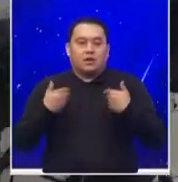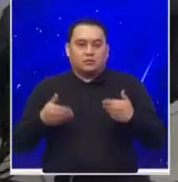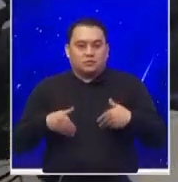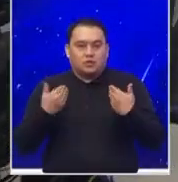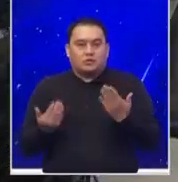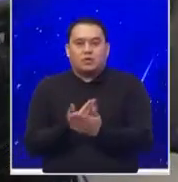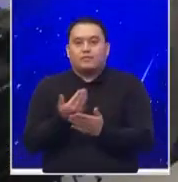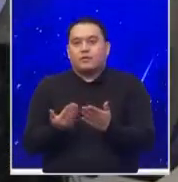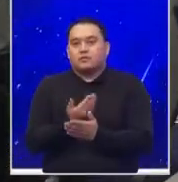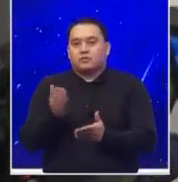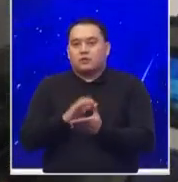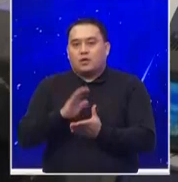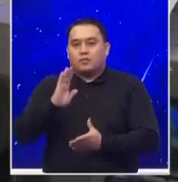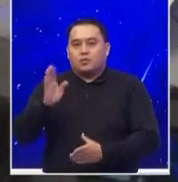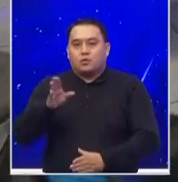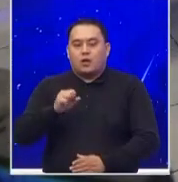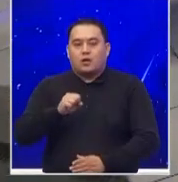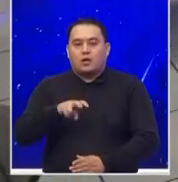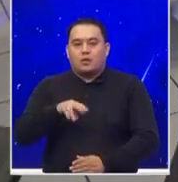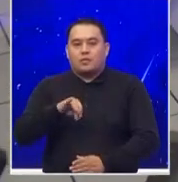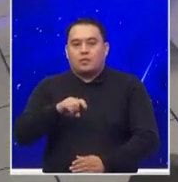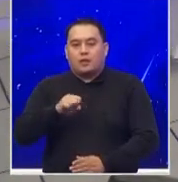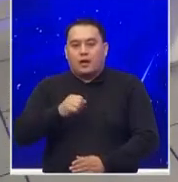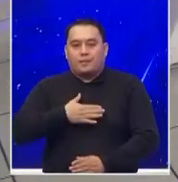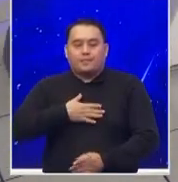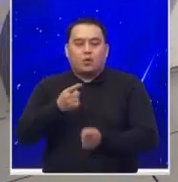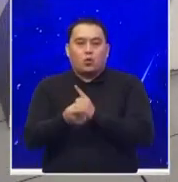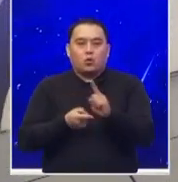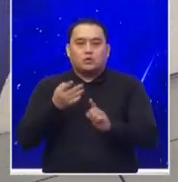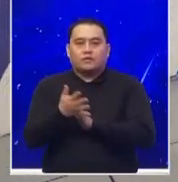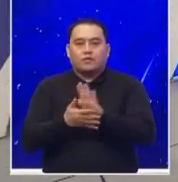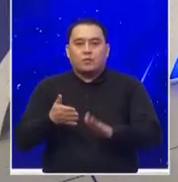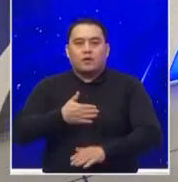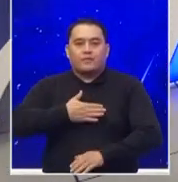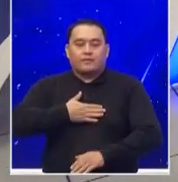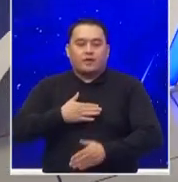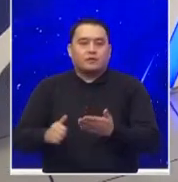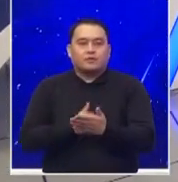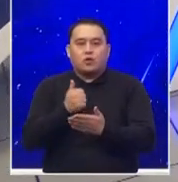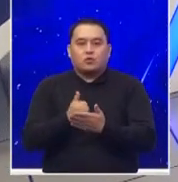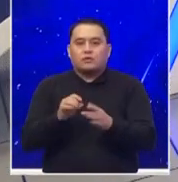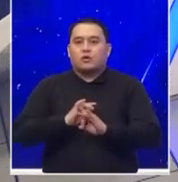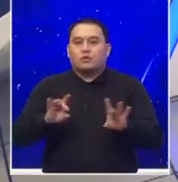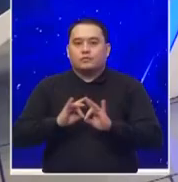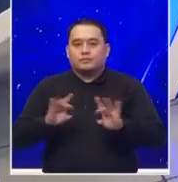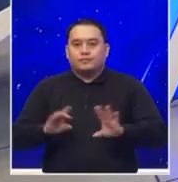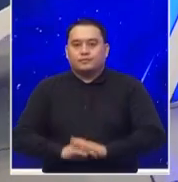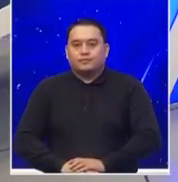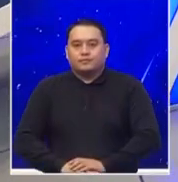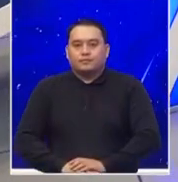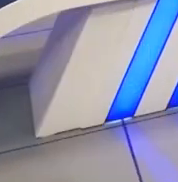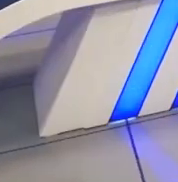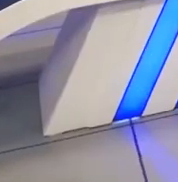Здравствуйте, вы смотрите новости на телеканале ЖТСУ в студии Пана Усимбекова. Сурдоперевод Марата Шумабекова. Сегодня в выпуске.